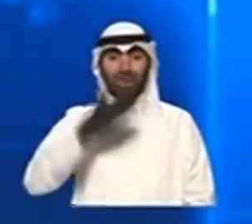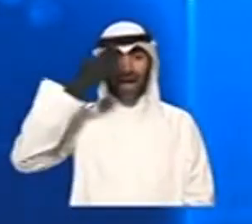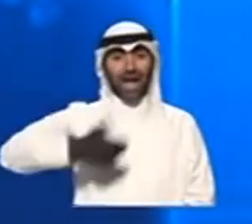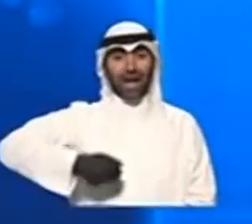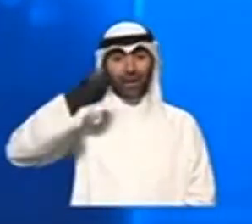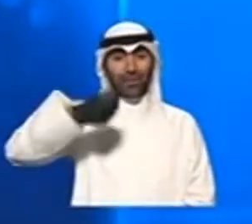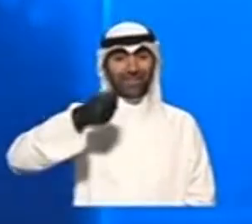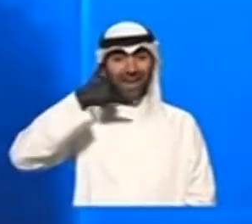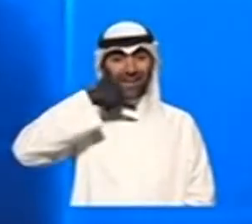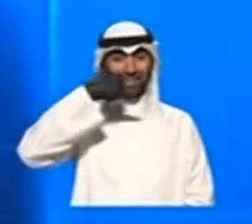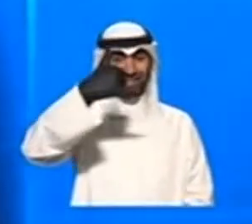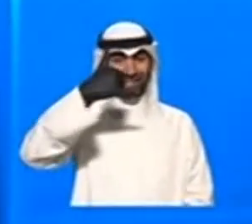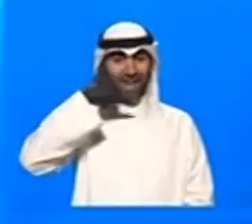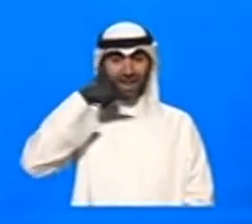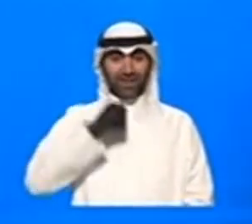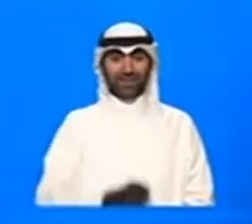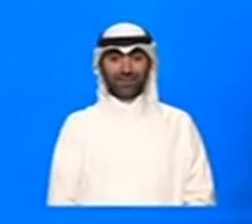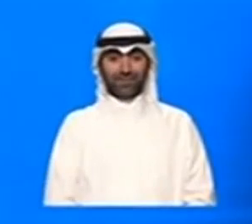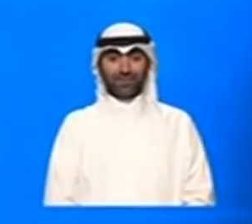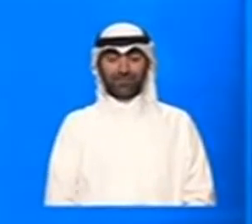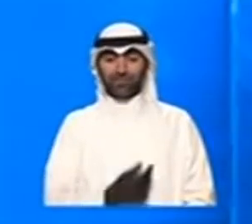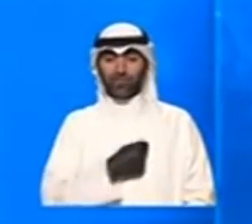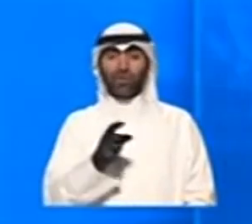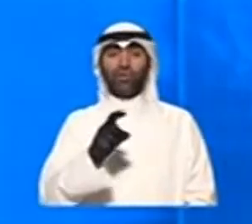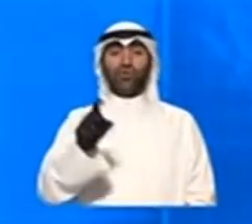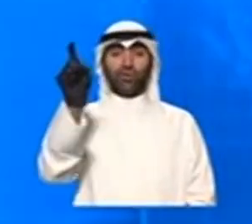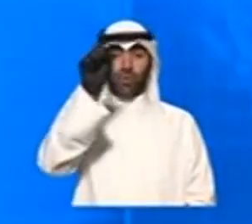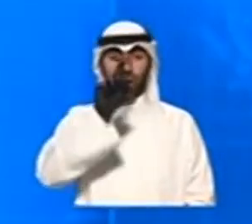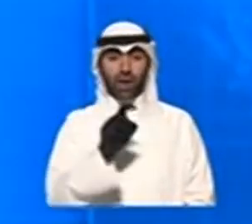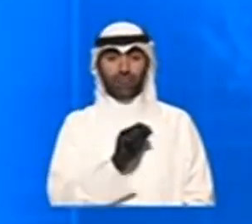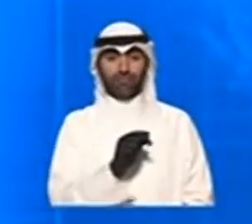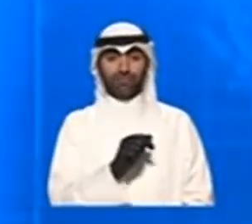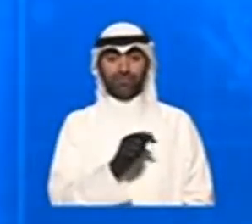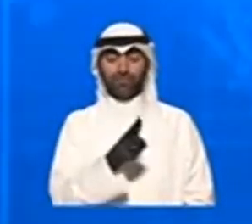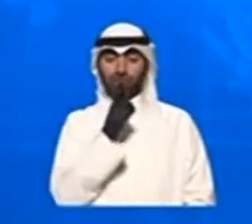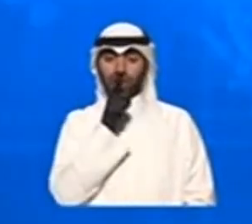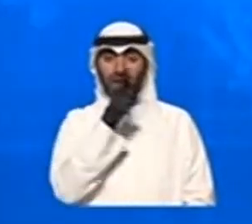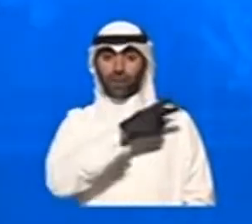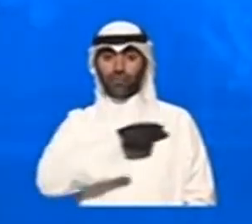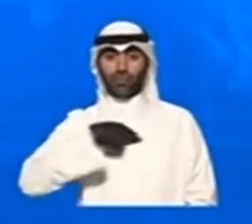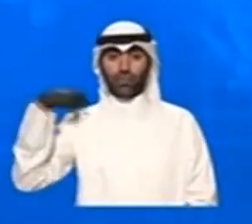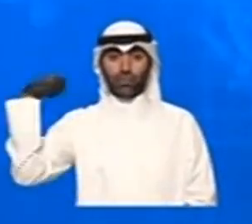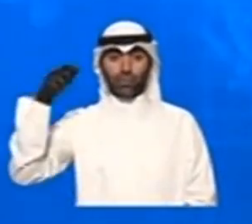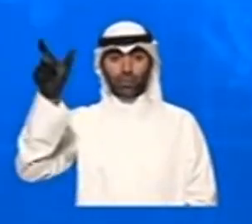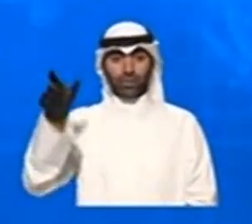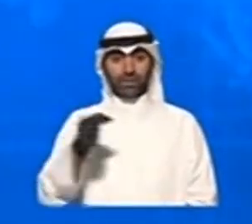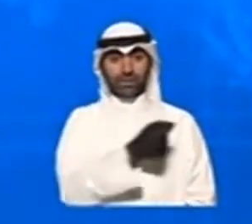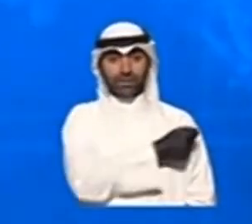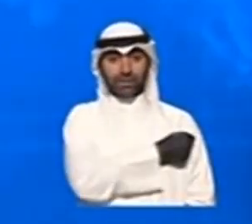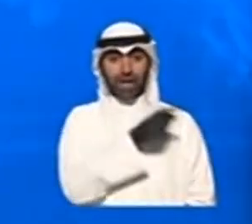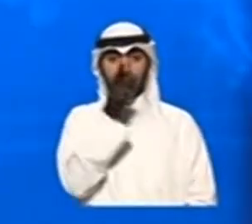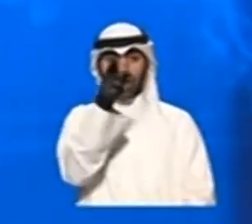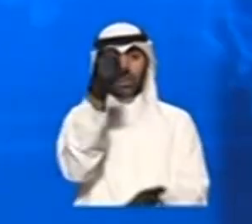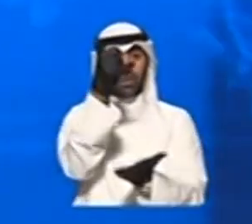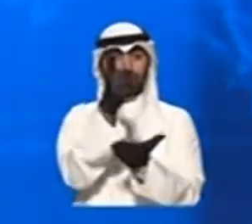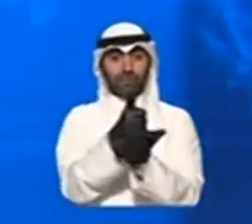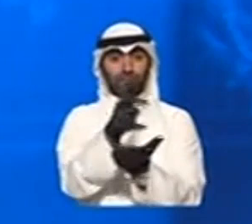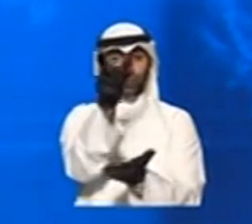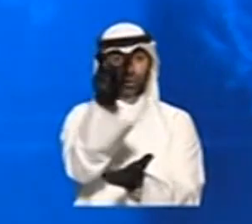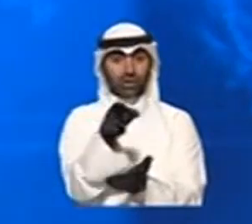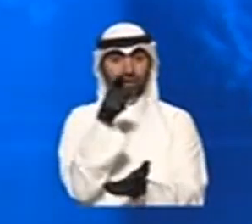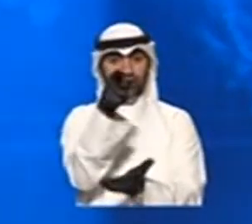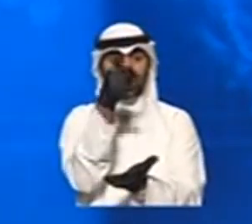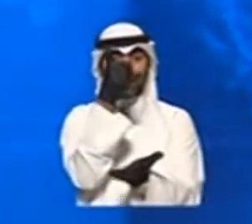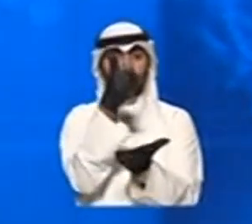رأس أدوات المواجهة لعدوى مرض كوفيد-19، واتباع الإجراءات الوقائية والالتزام